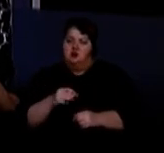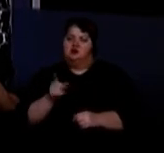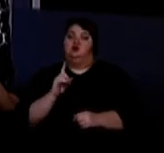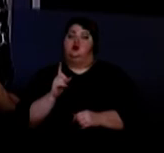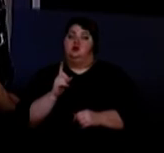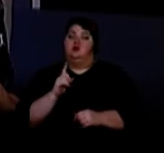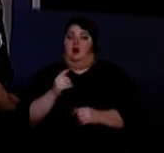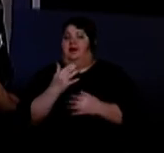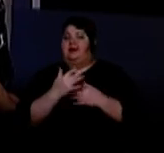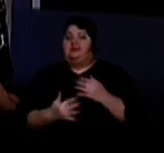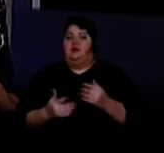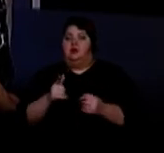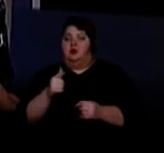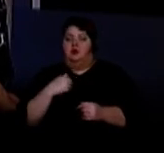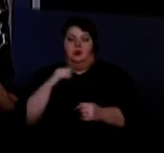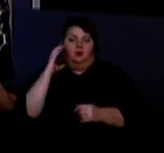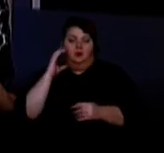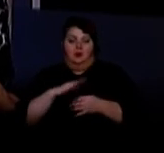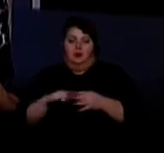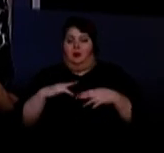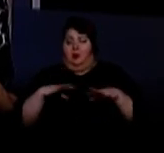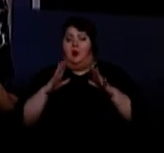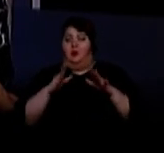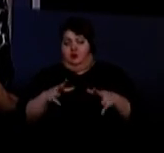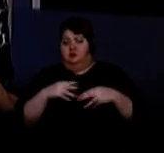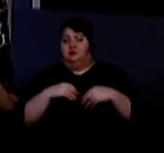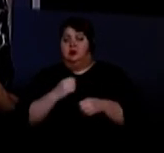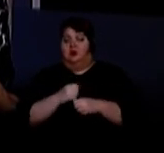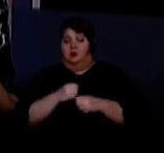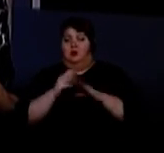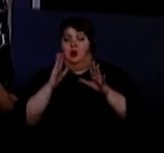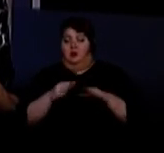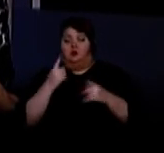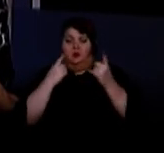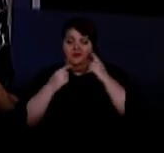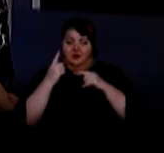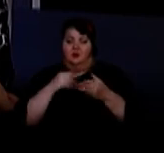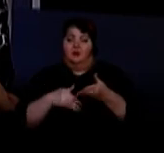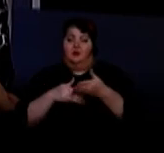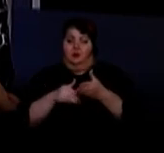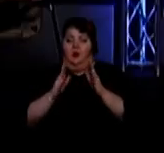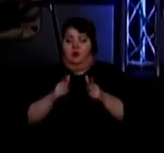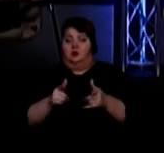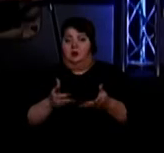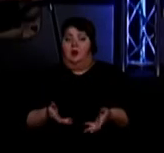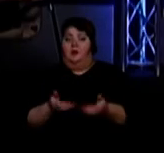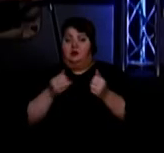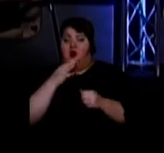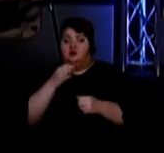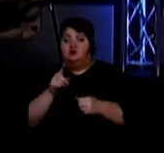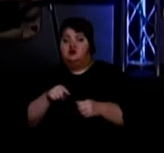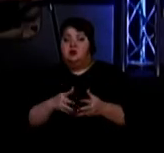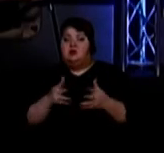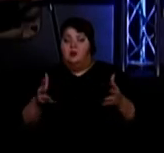ну, извини, ты нас не послушалась, мы будем с ней работать. Мы будем вытирать ее слезы, мы будем ее поддерживать. Скажу даже